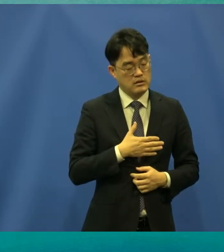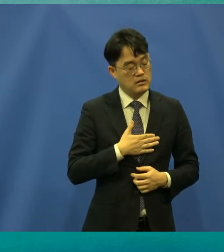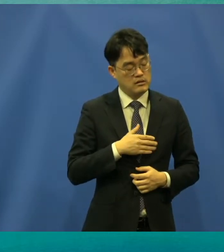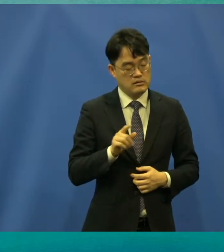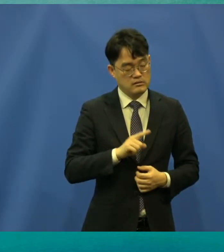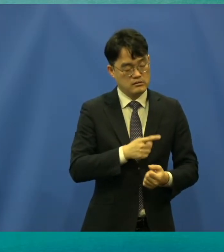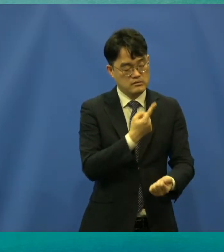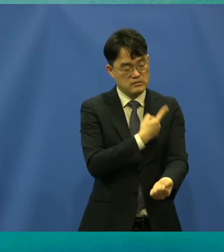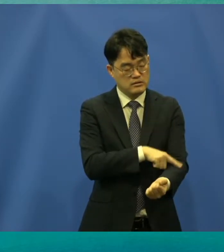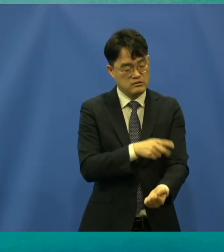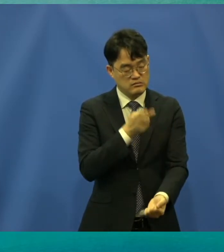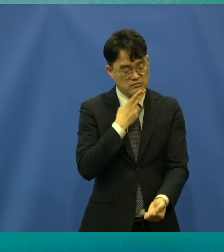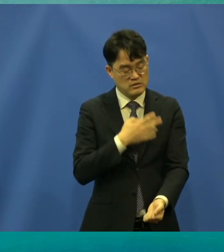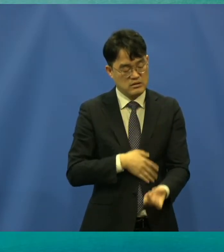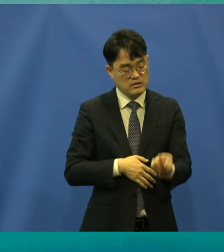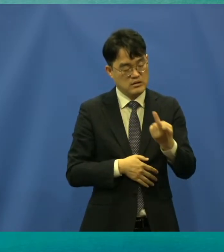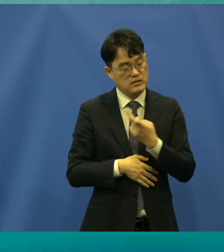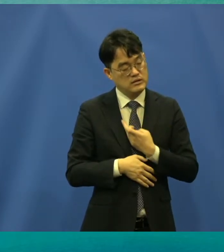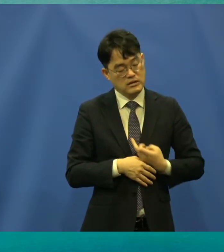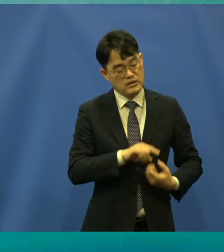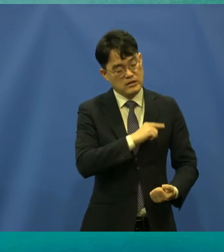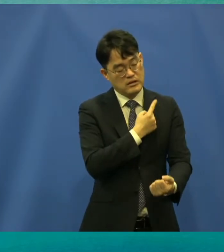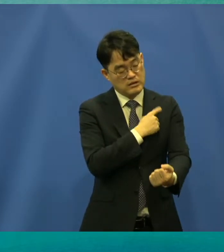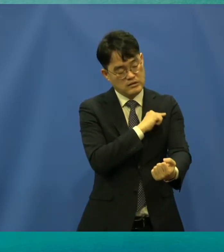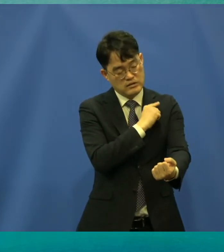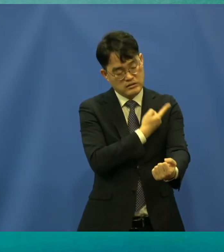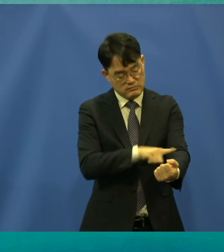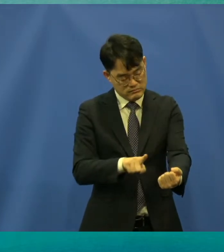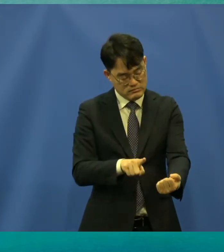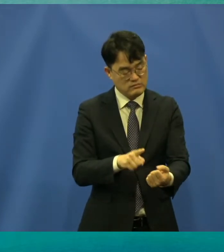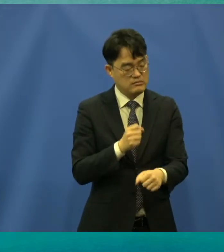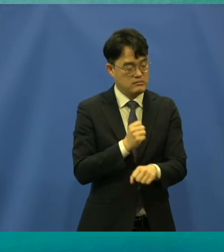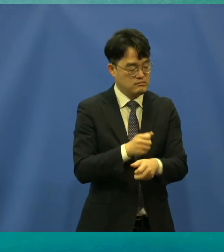주님이 찾아가신 그날 아침 디베랴 바닷가는 스산합니다.